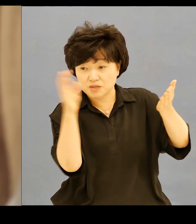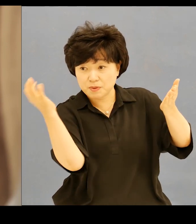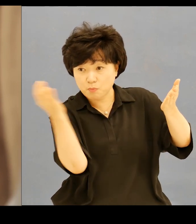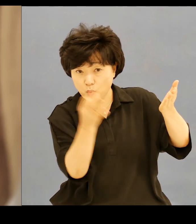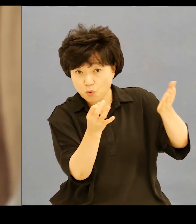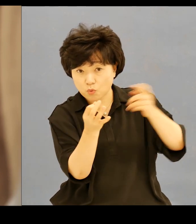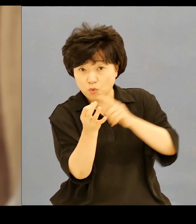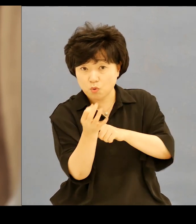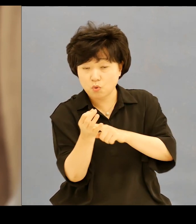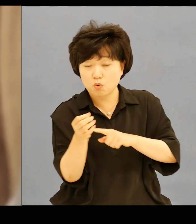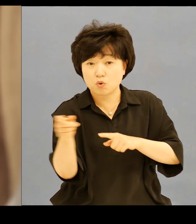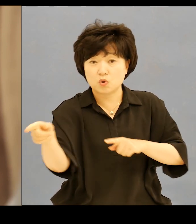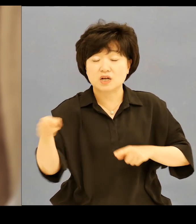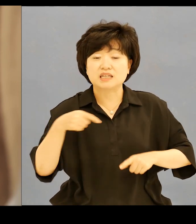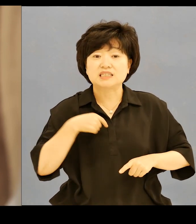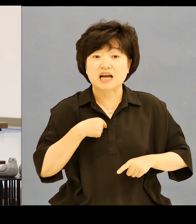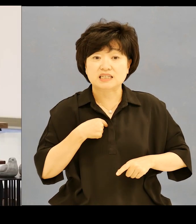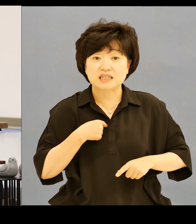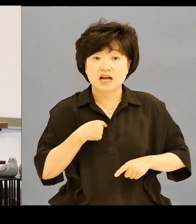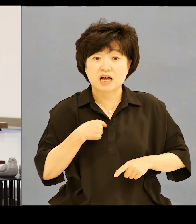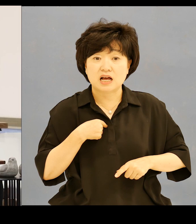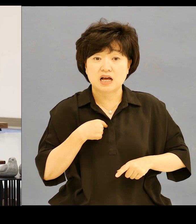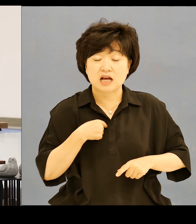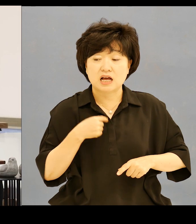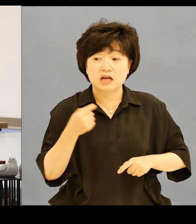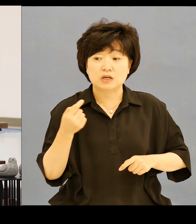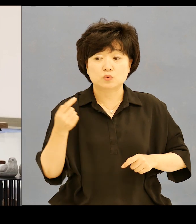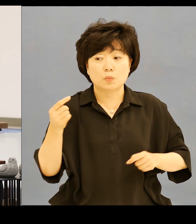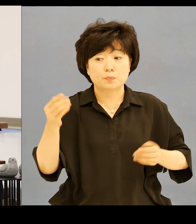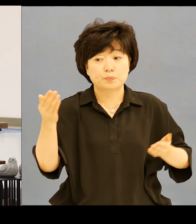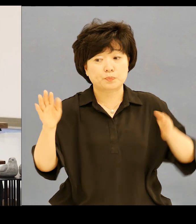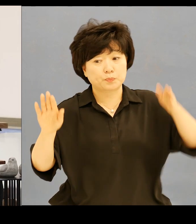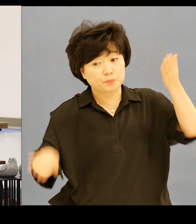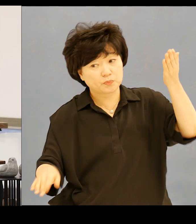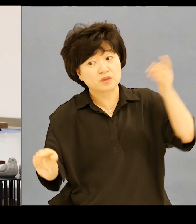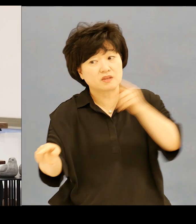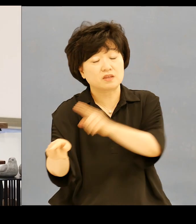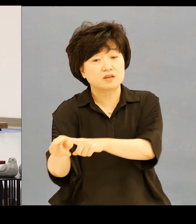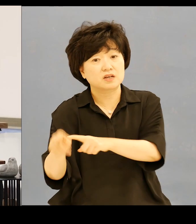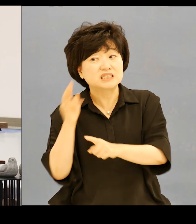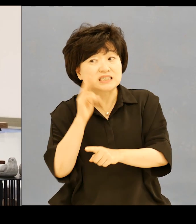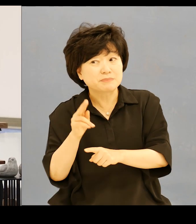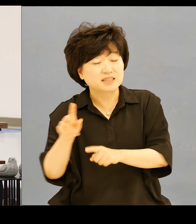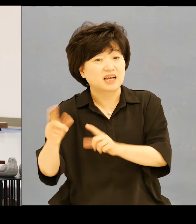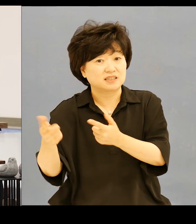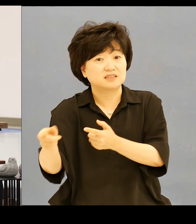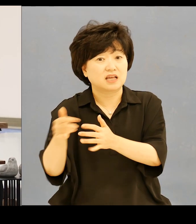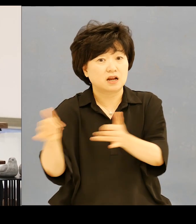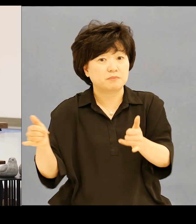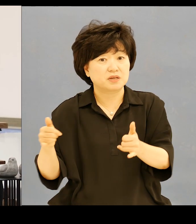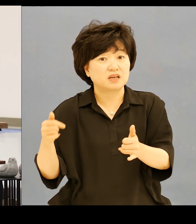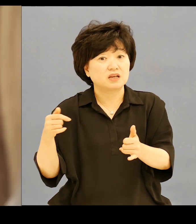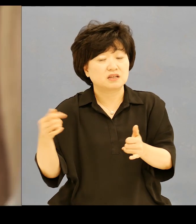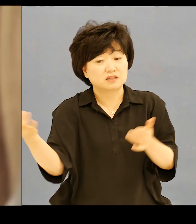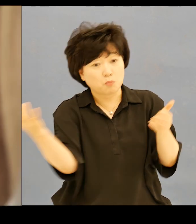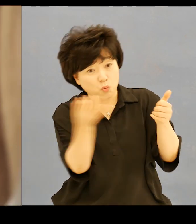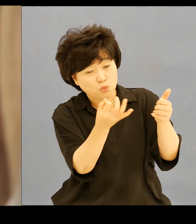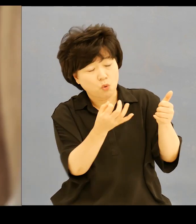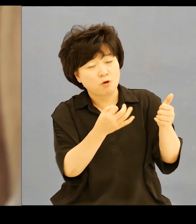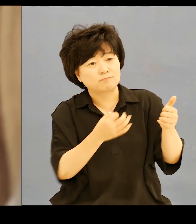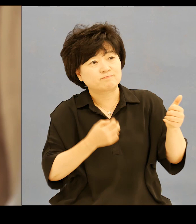자기가 다 나았다고 그분은 이제 저처럼 심한 경우가 아니었는지 다 나았다고 하시더라고요. 그럼 뭐